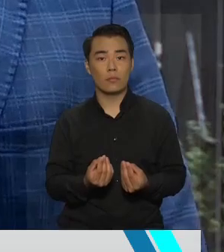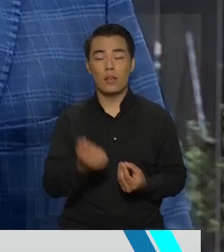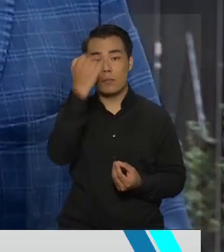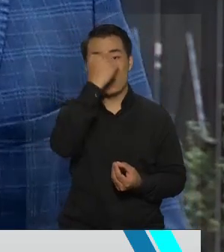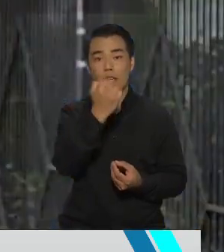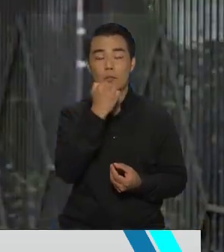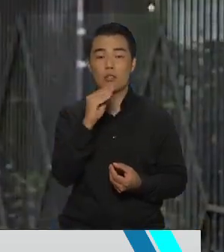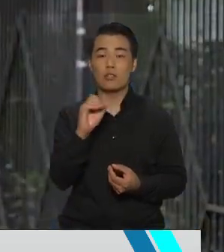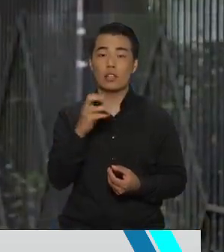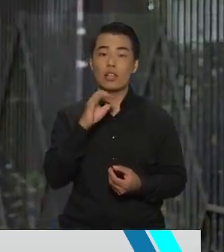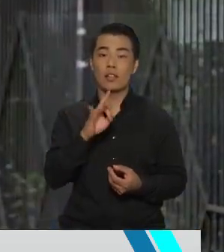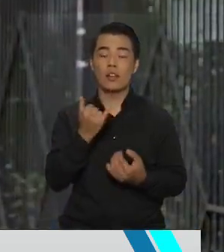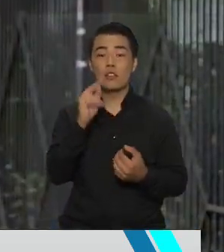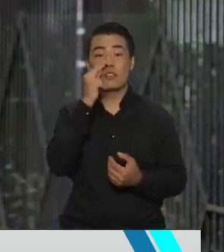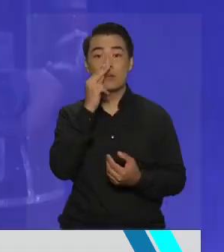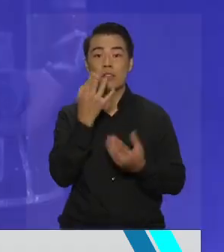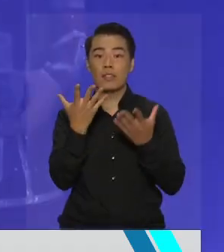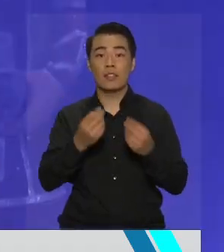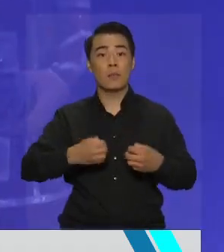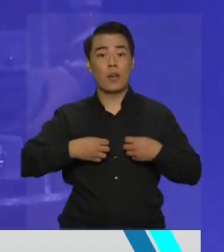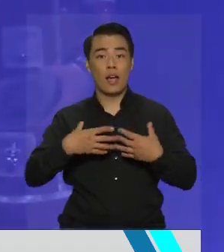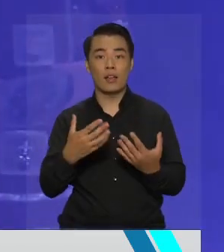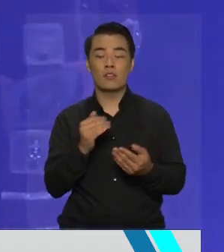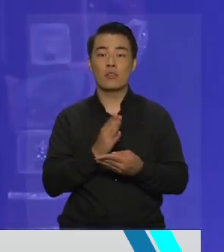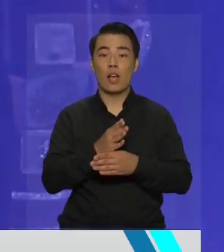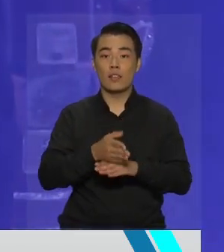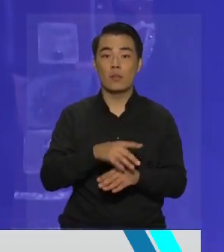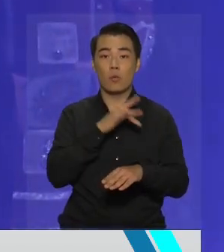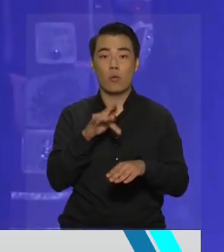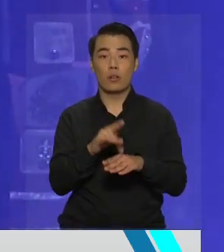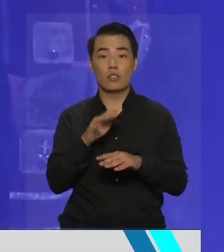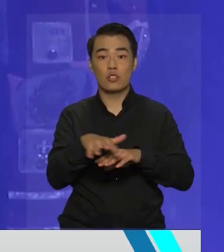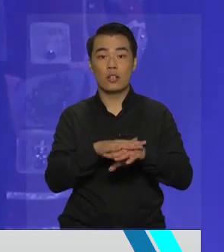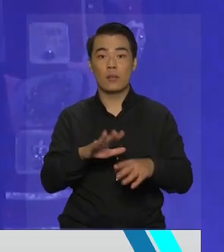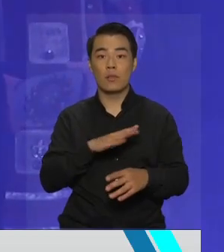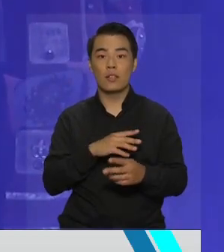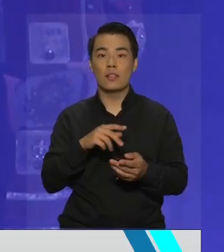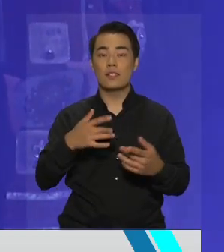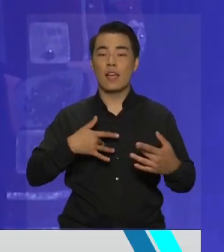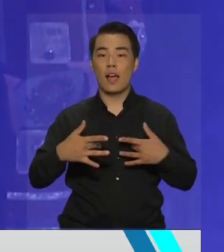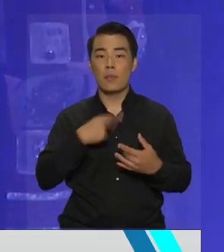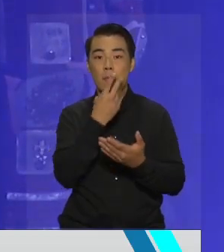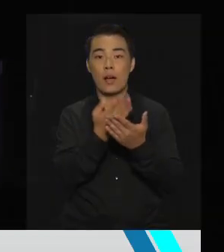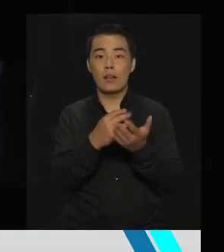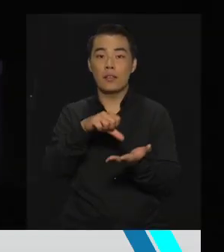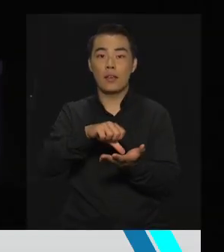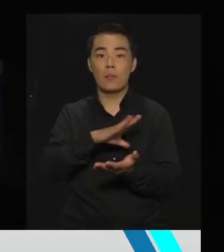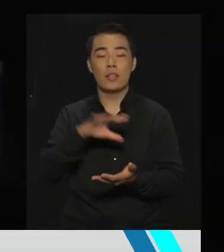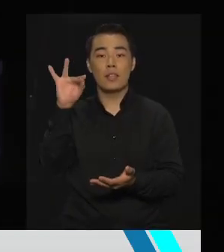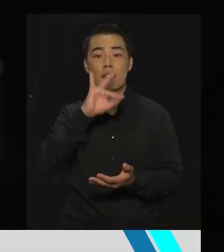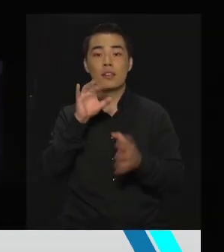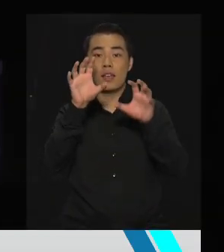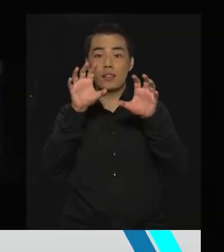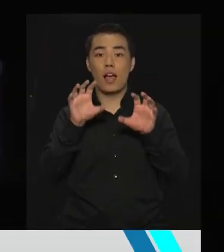Спасибо вам, Жанара. У нас в Шымкенте ко Дню Конституции жителям и гостям города представили театральную постановку об истории свода